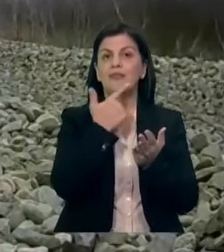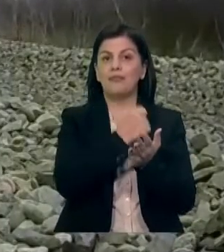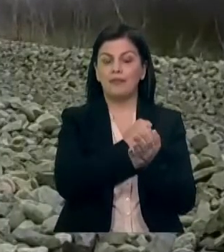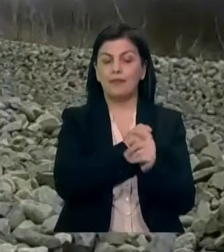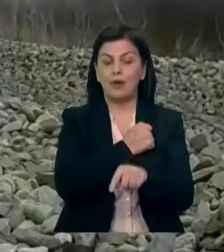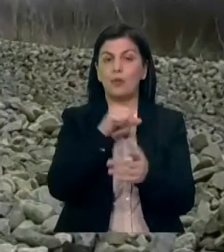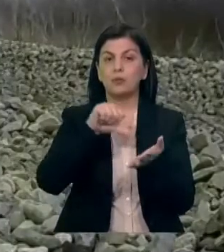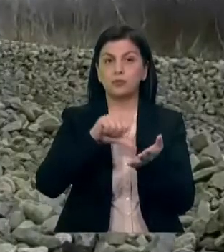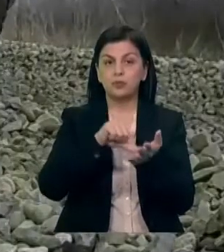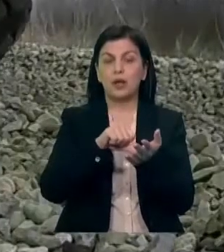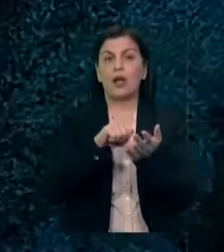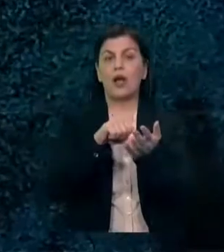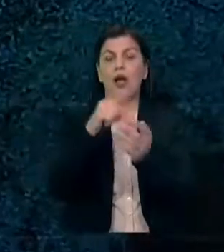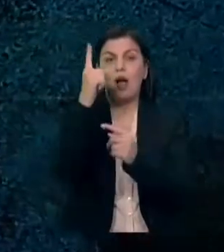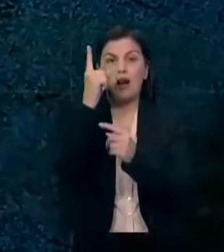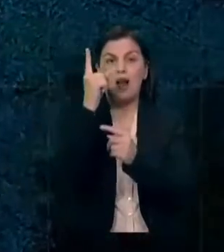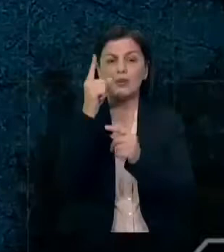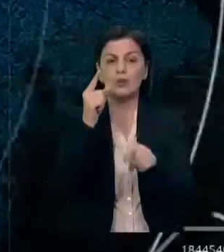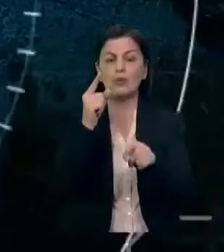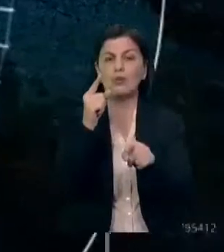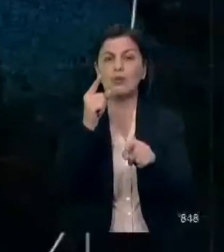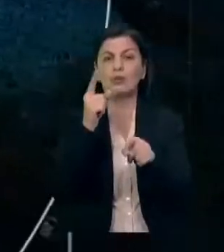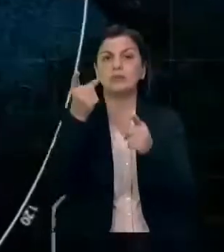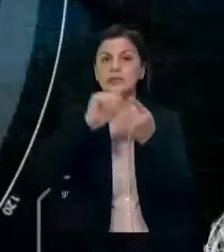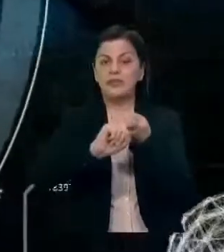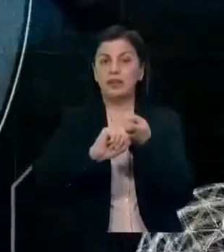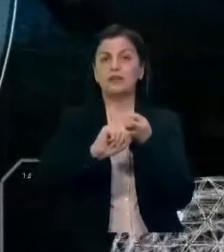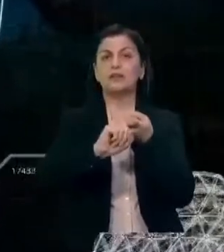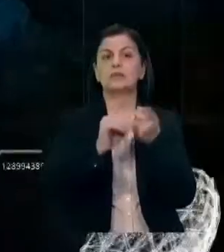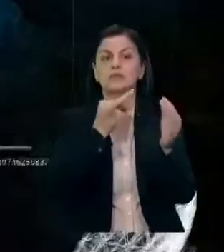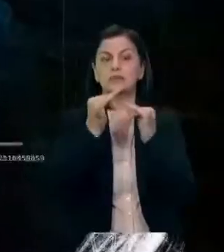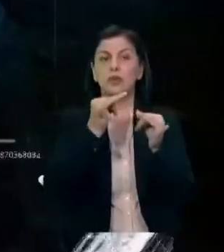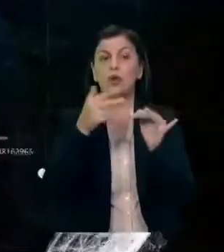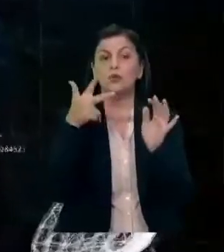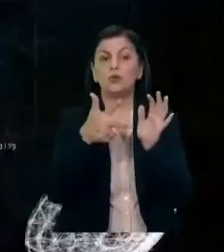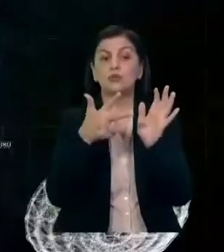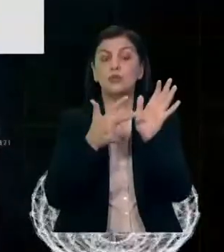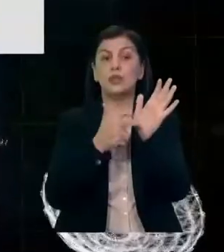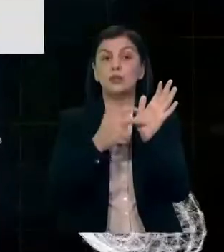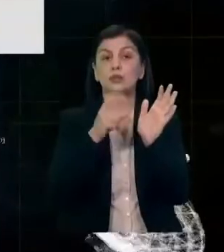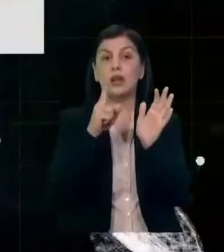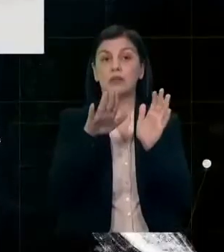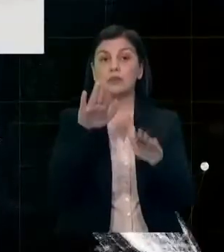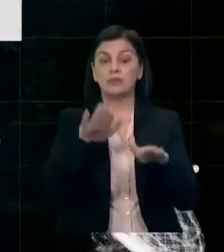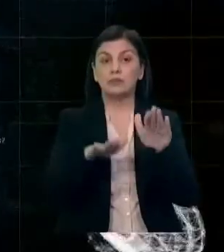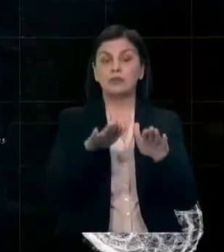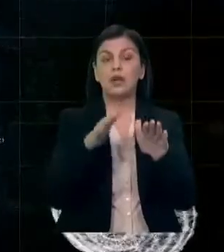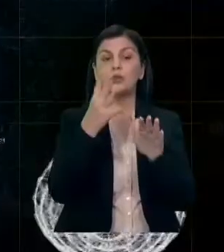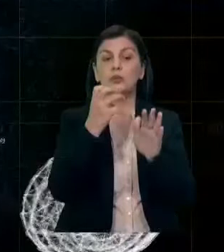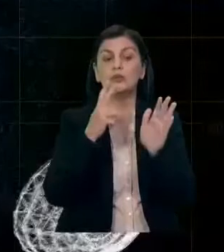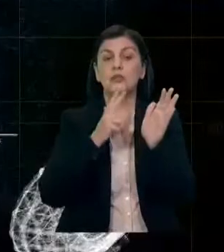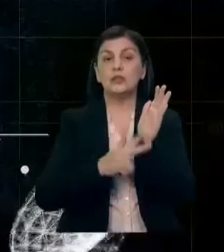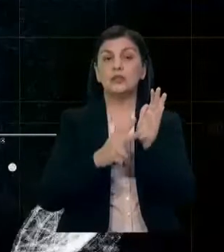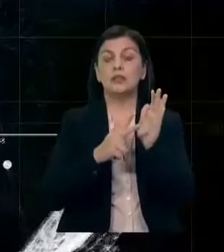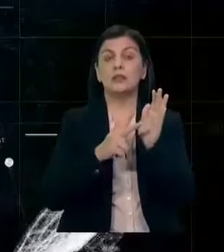təminat və radiolokasiya maşınları var. Raketin başlanğıc kütləsi 3800 kiloqram, döyüş başlığının kütləsi 480